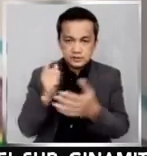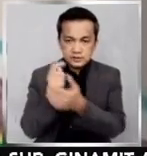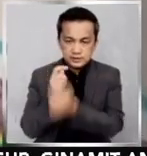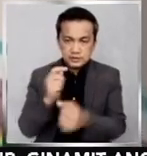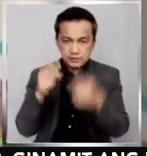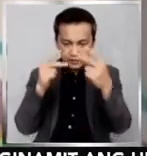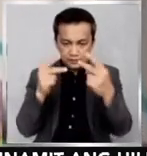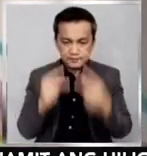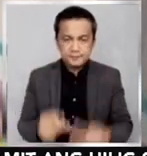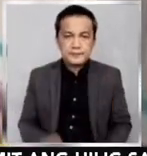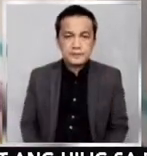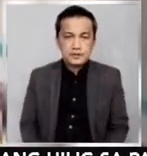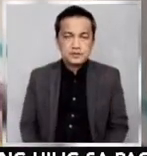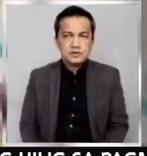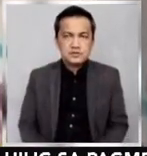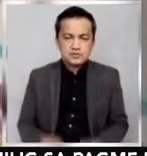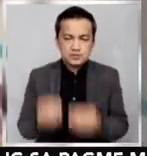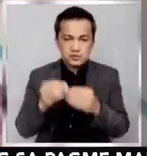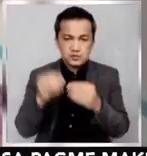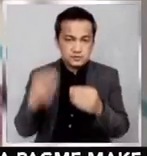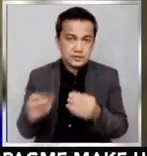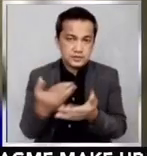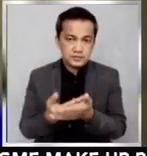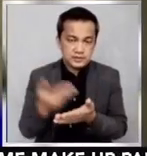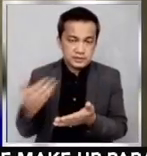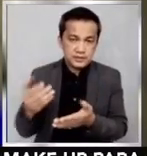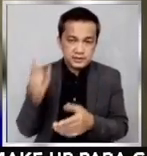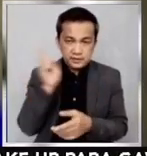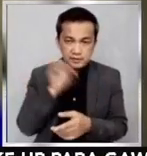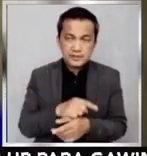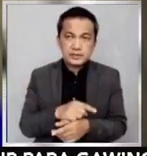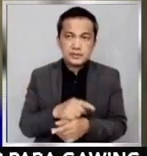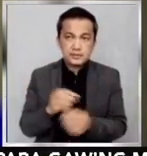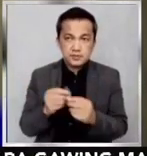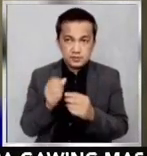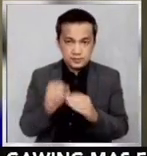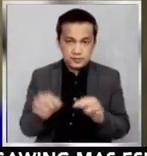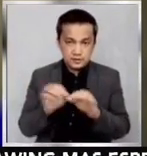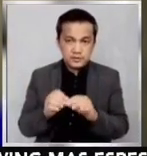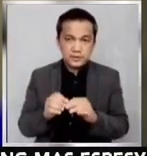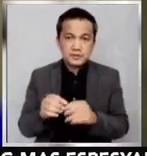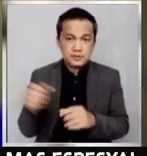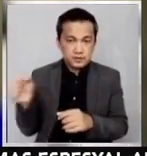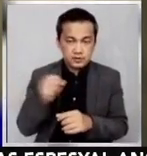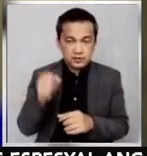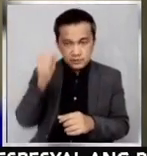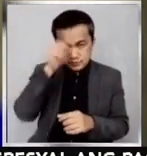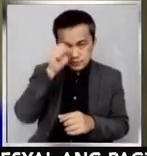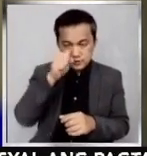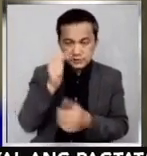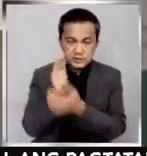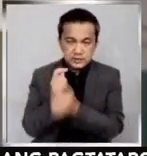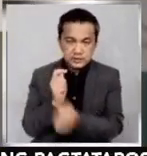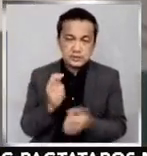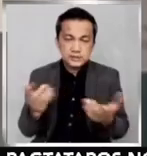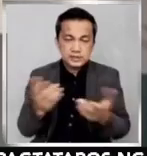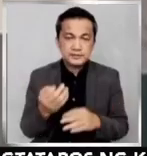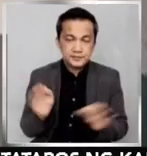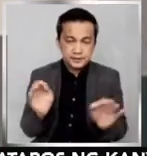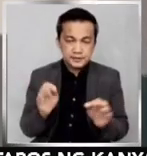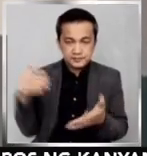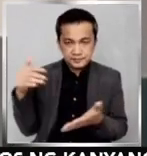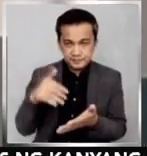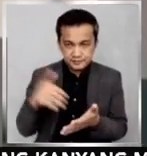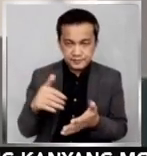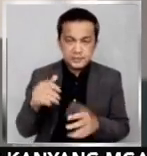Kaya wala raw saysay na bumili ng peke, lalo na kung makakakuha ng scholarship sa TESDA kung saan libre ang pag-aaral at